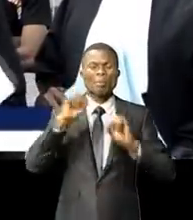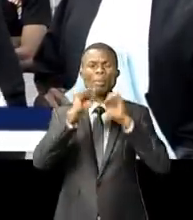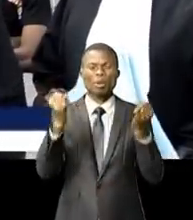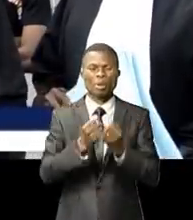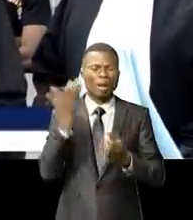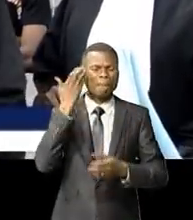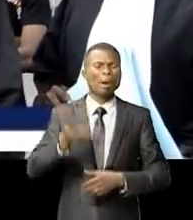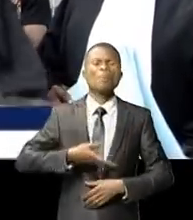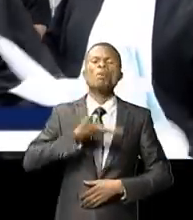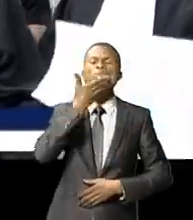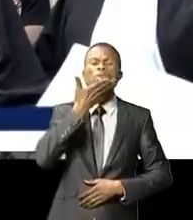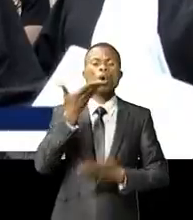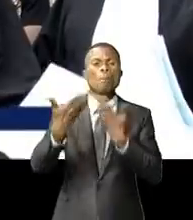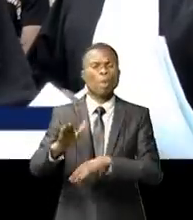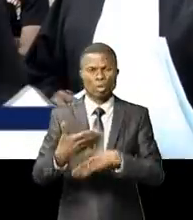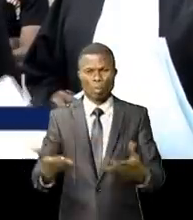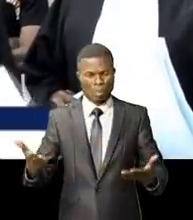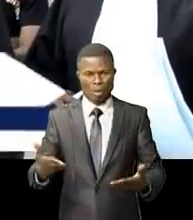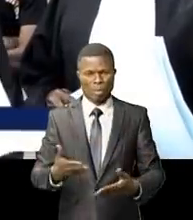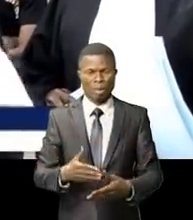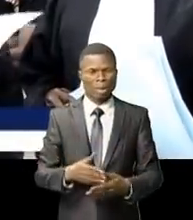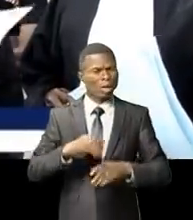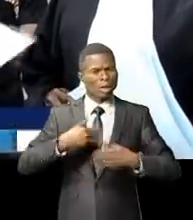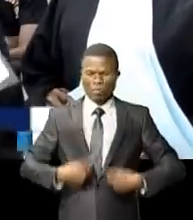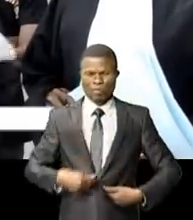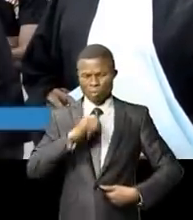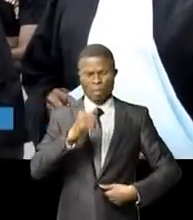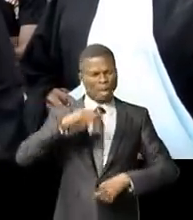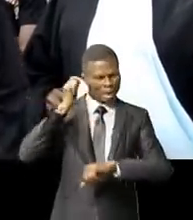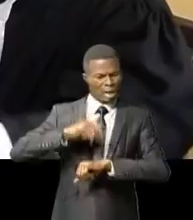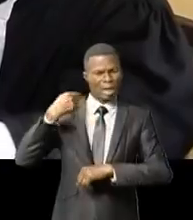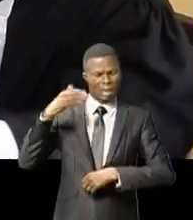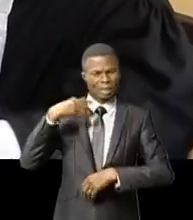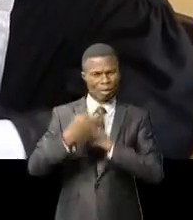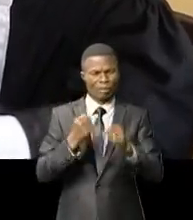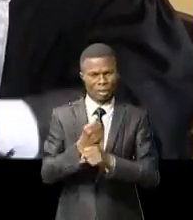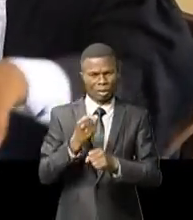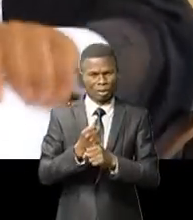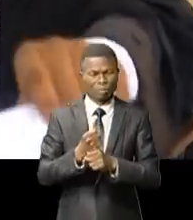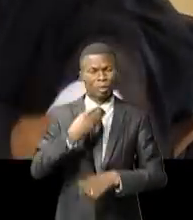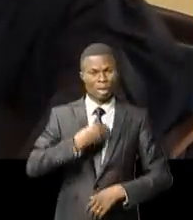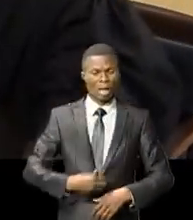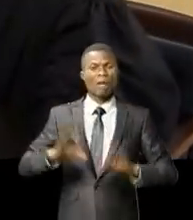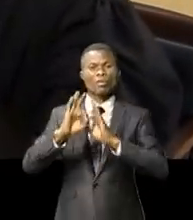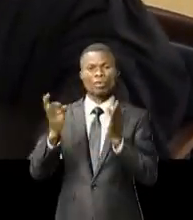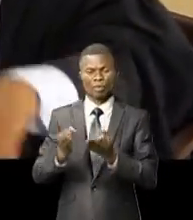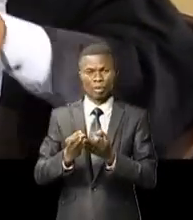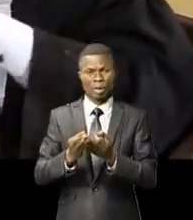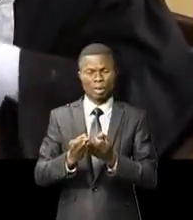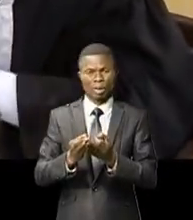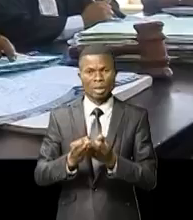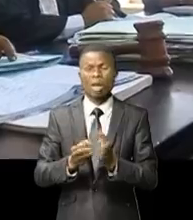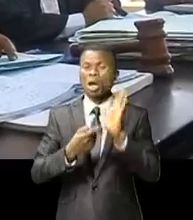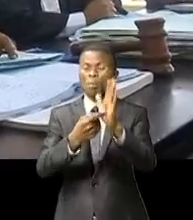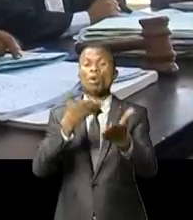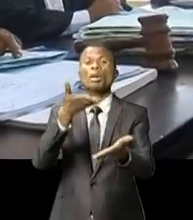grand monsieur, mais qui est parti comme ça. On ne peut pas croiser les bras. Donc la justice doit faire son travail. Au dit des avocats de la famille éprouvée, des